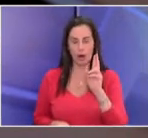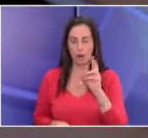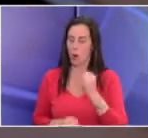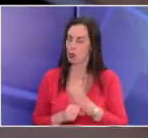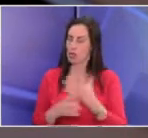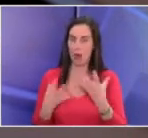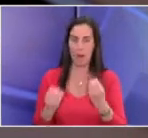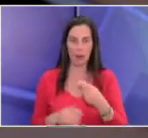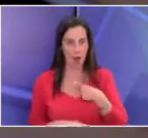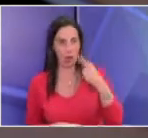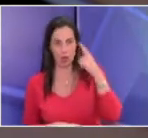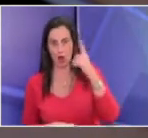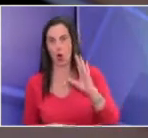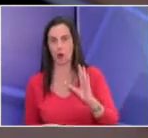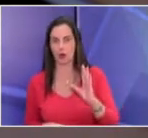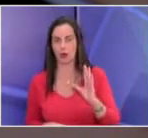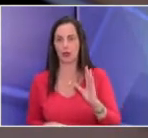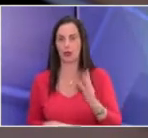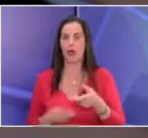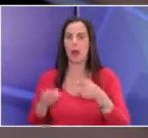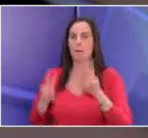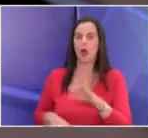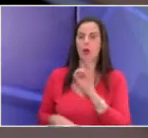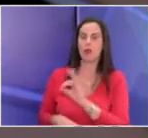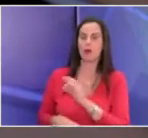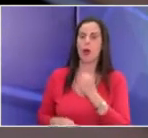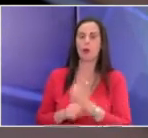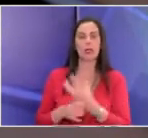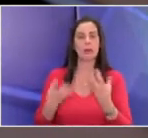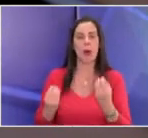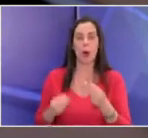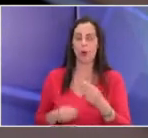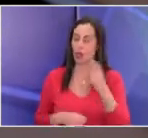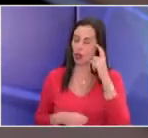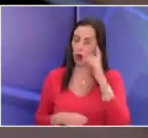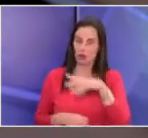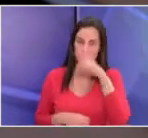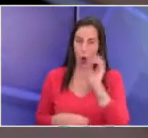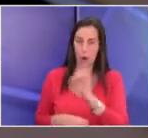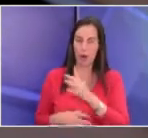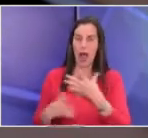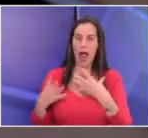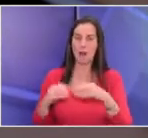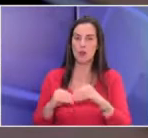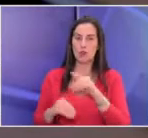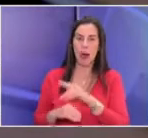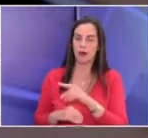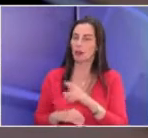שבתוכו יש סיפור של קהילה אתיופית, שהיא קהילה שחובה גזענות וחובה